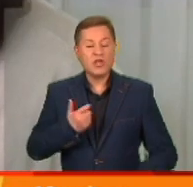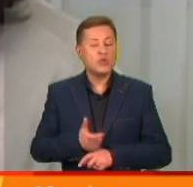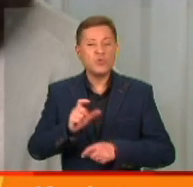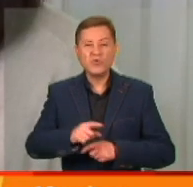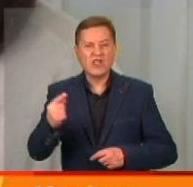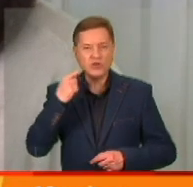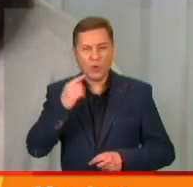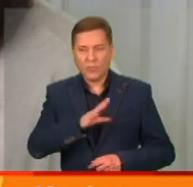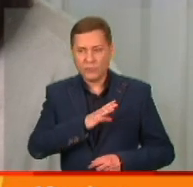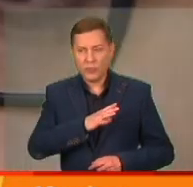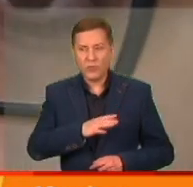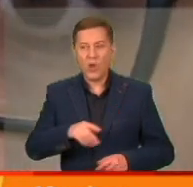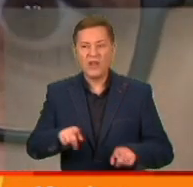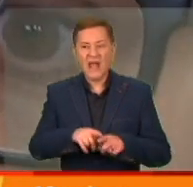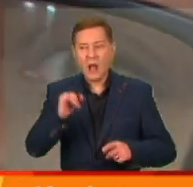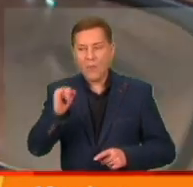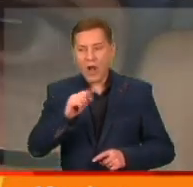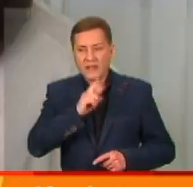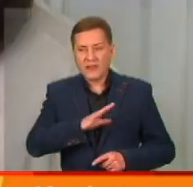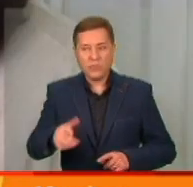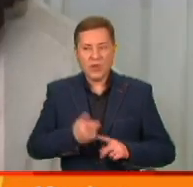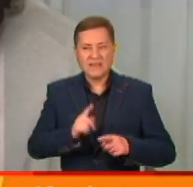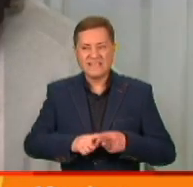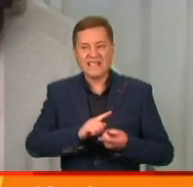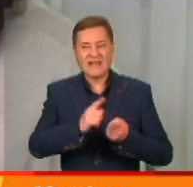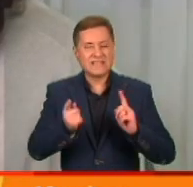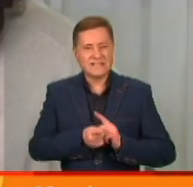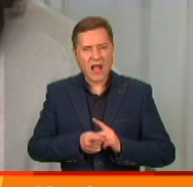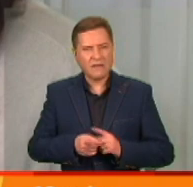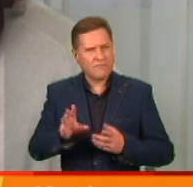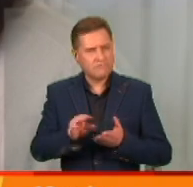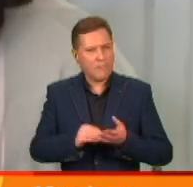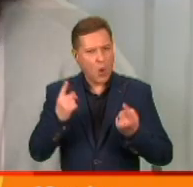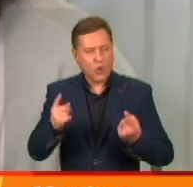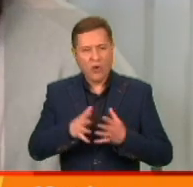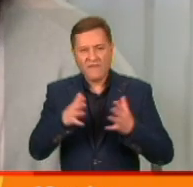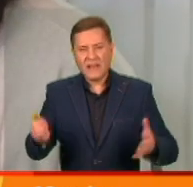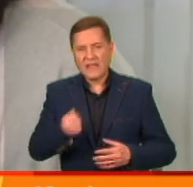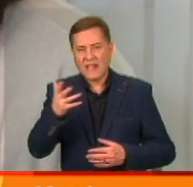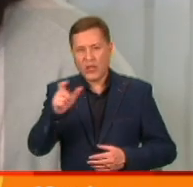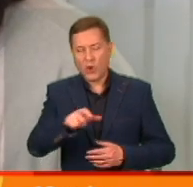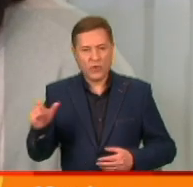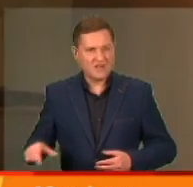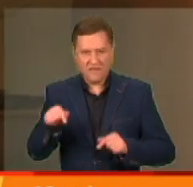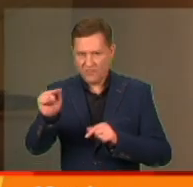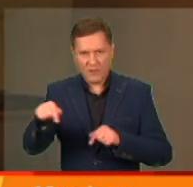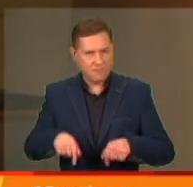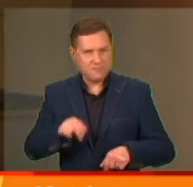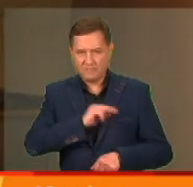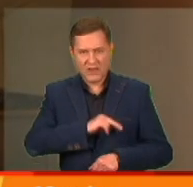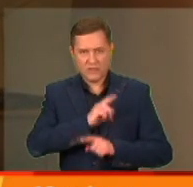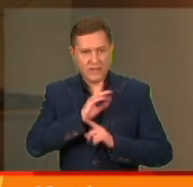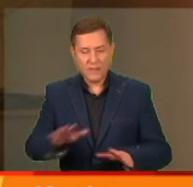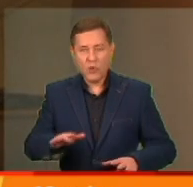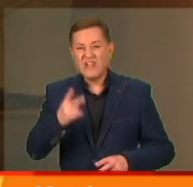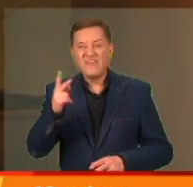соромно. Мені, напевно, ніколи так погано не було. Можливо, це стане таким, ну, дійсно, уроком великій кількості людей, яким людям просто не місце в нашій лікарні. Нині